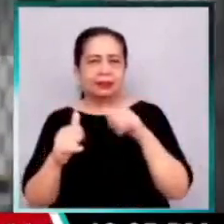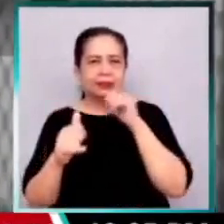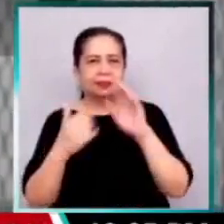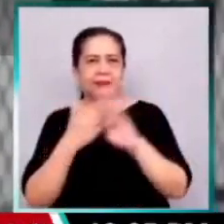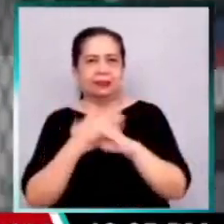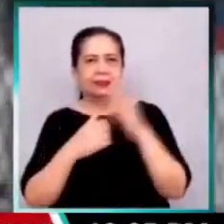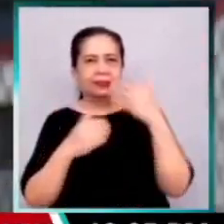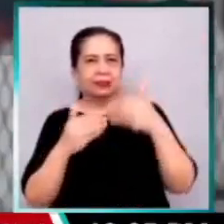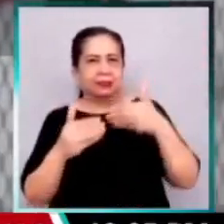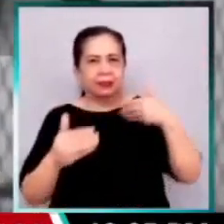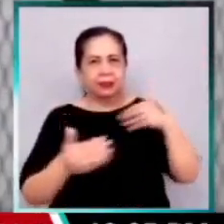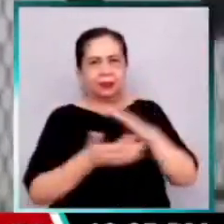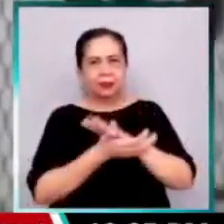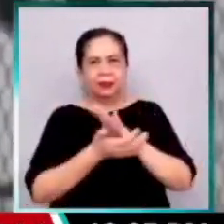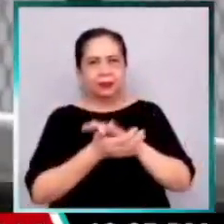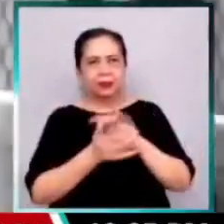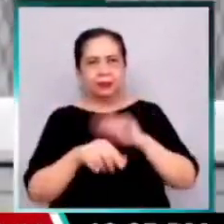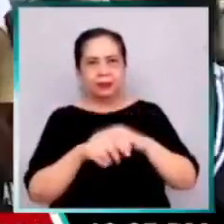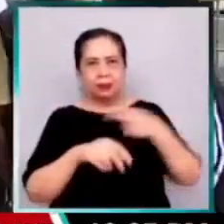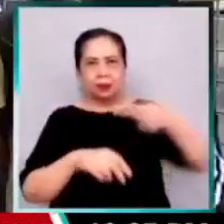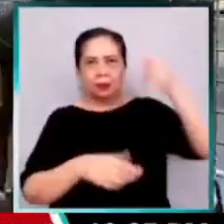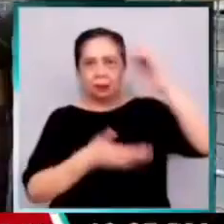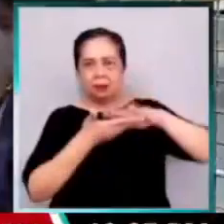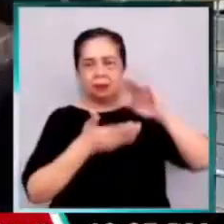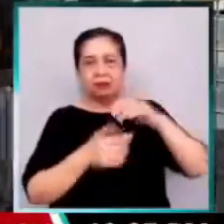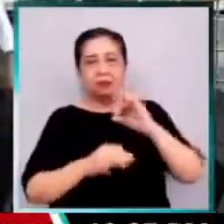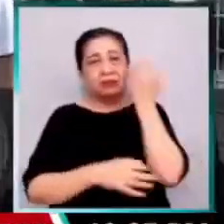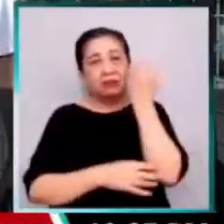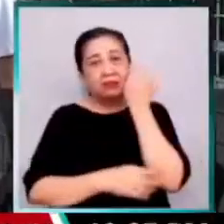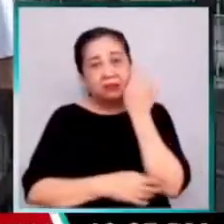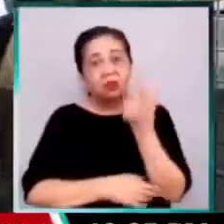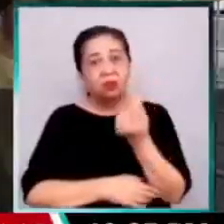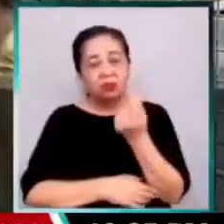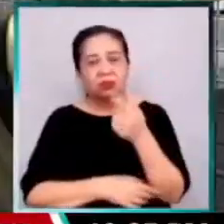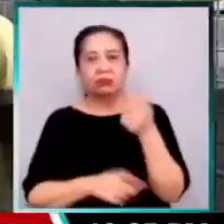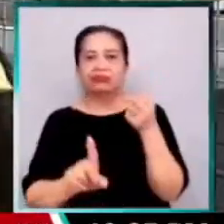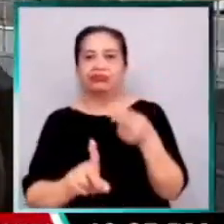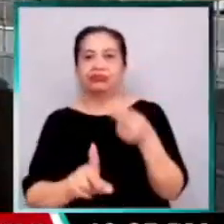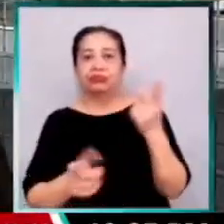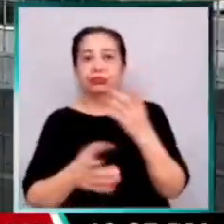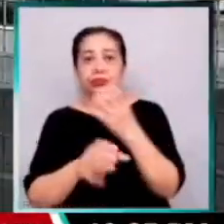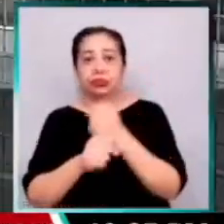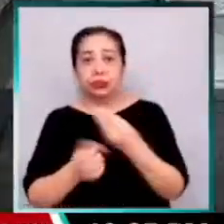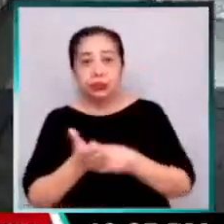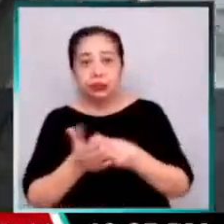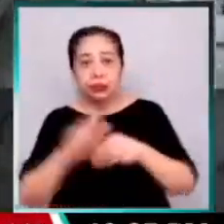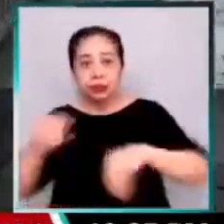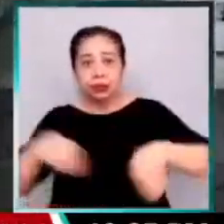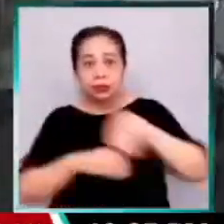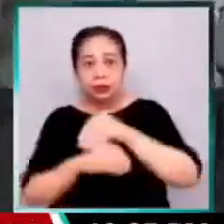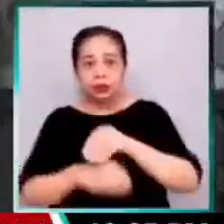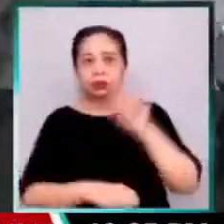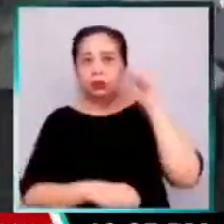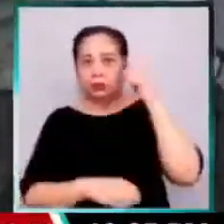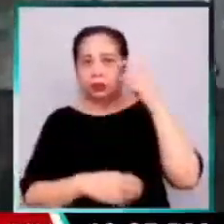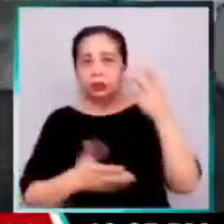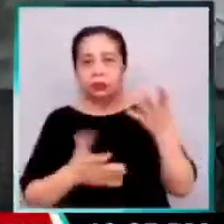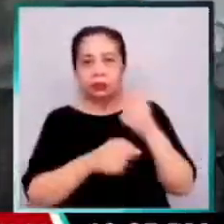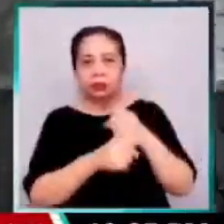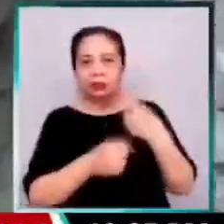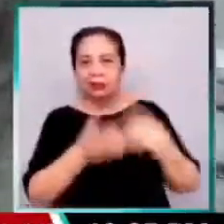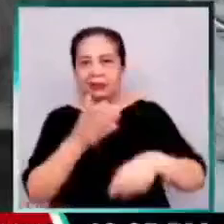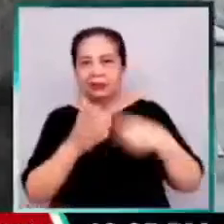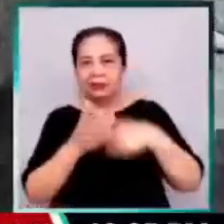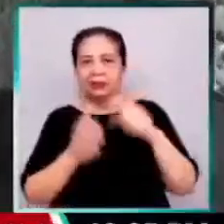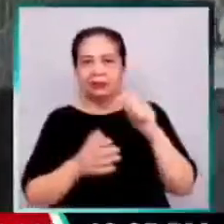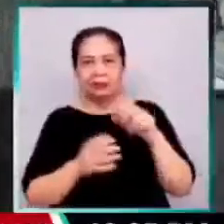pre-pandemic collection. At kung bitin ang collection, matik na sa buwis ng bayan kukuha ng pampuno kahit sa mga hindi naman gumagamit ng MRT.